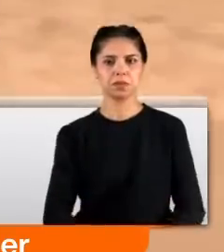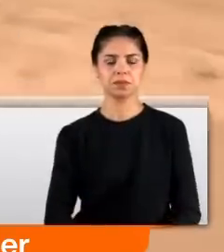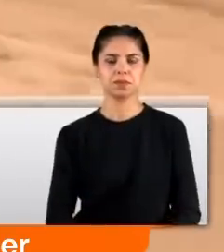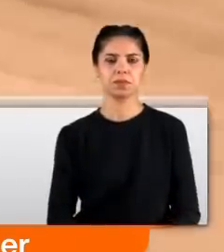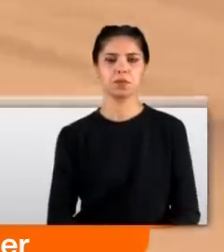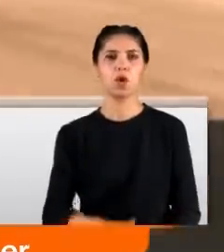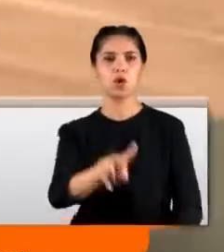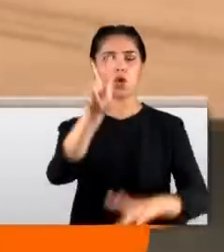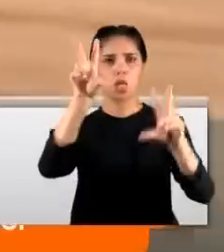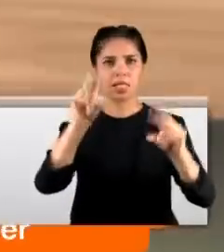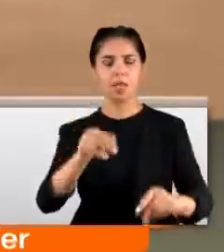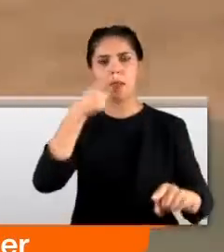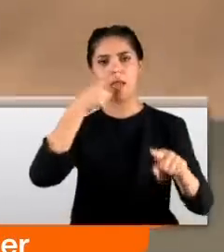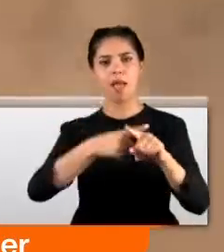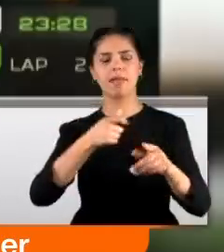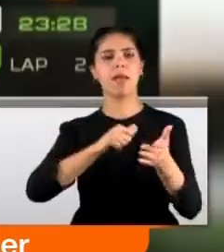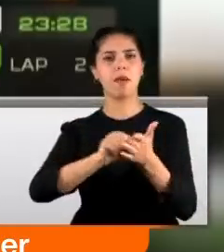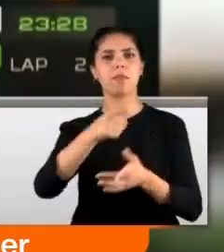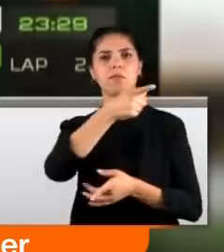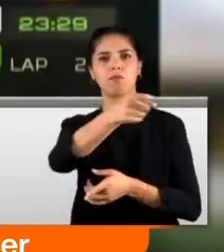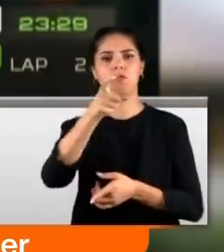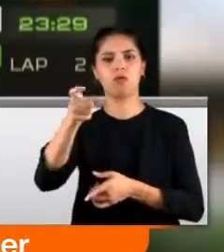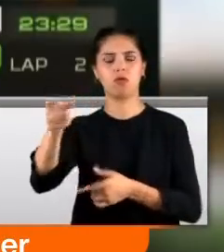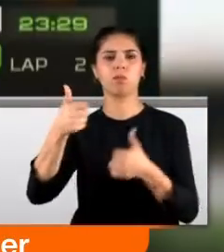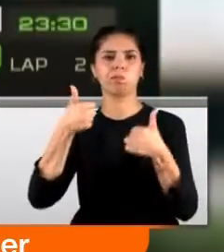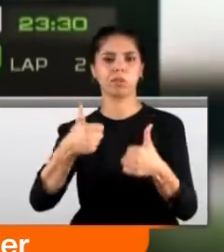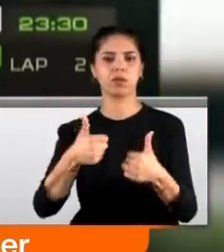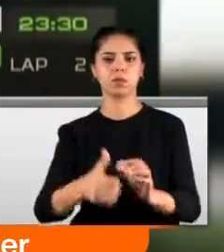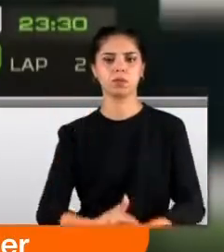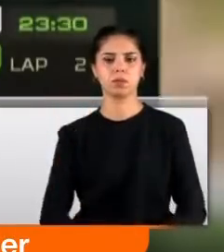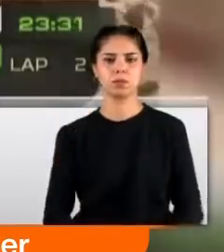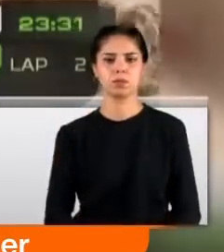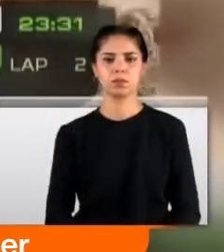parkuru tamamlayıp hedefleri tek tek vurdular.